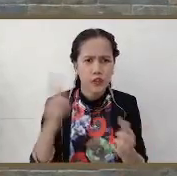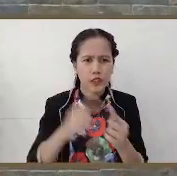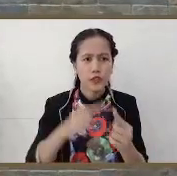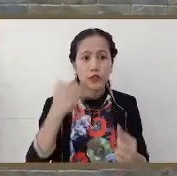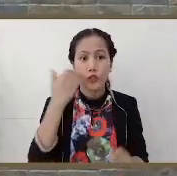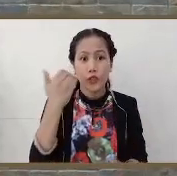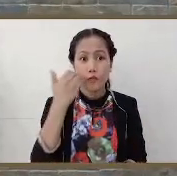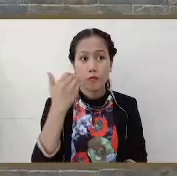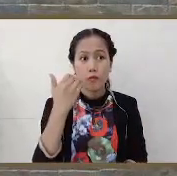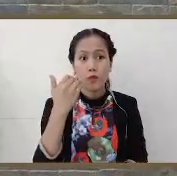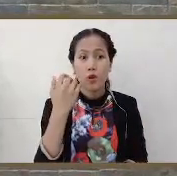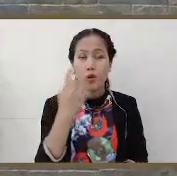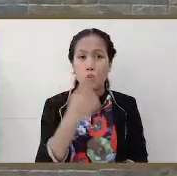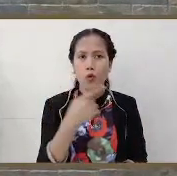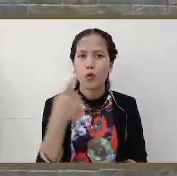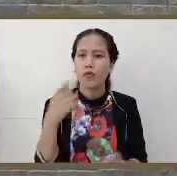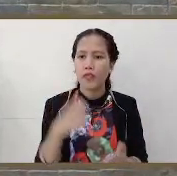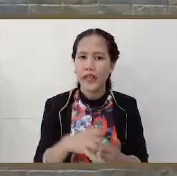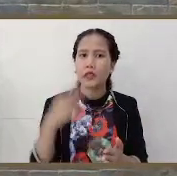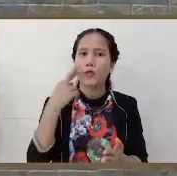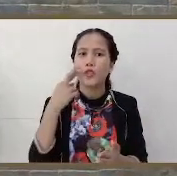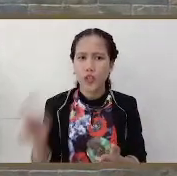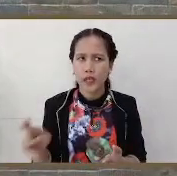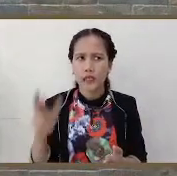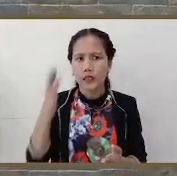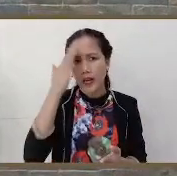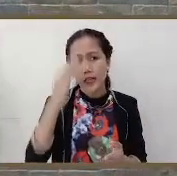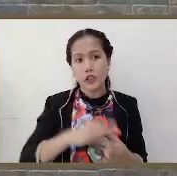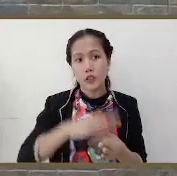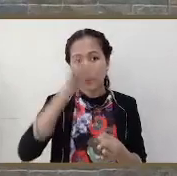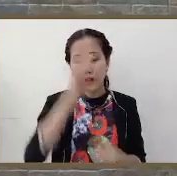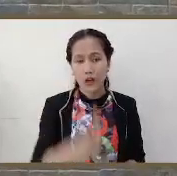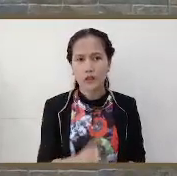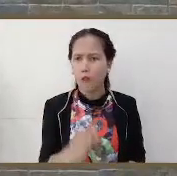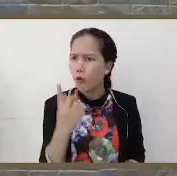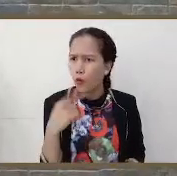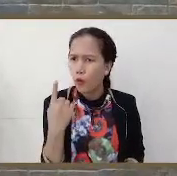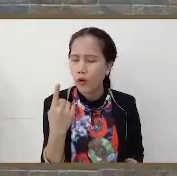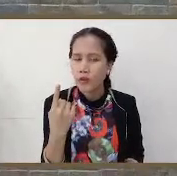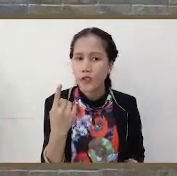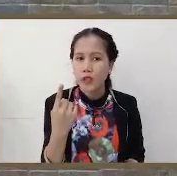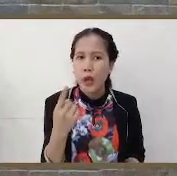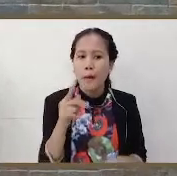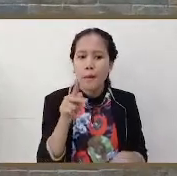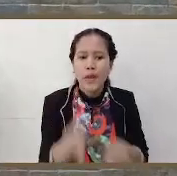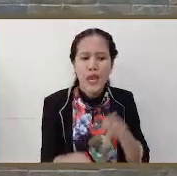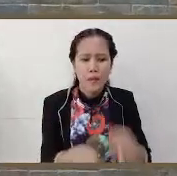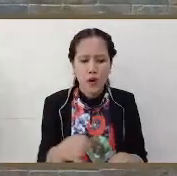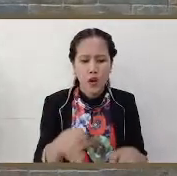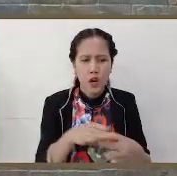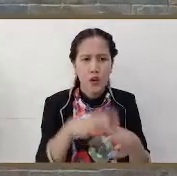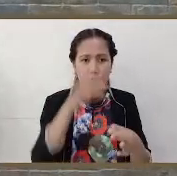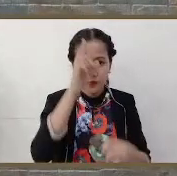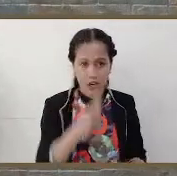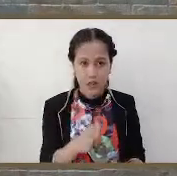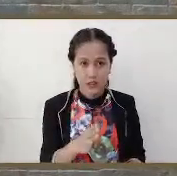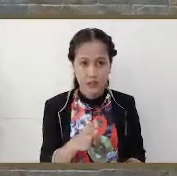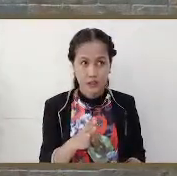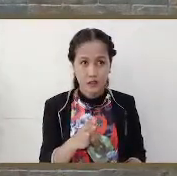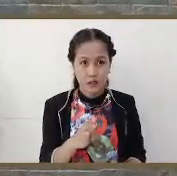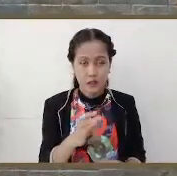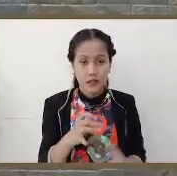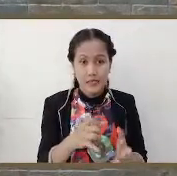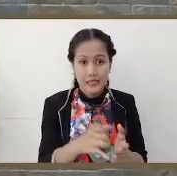nag-reject ng knowledge. Sino yung nag-reject ng knowledge? Yung tao ng Diyos. Ang pinag-uusapan po natin dito